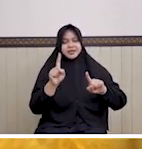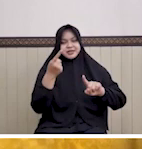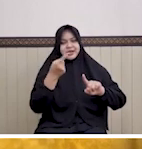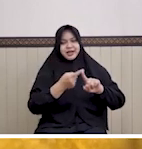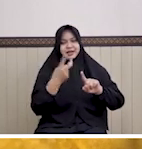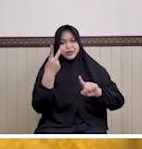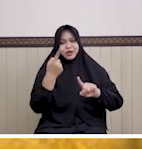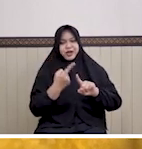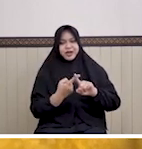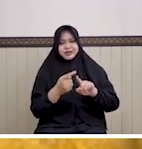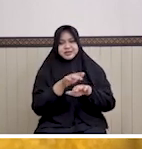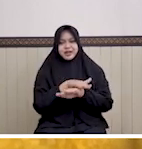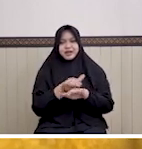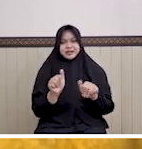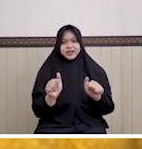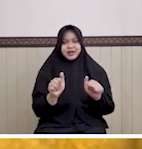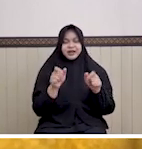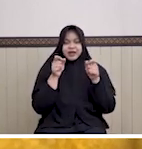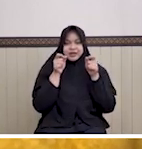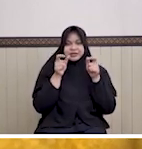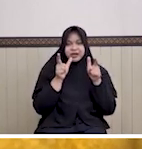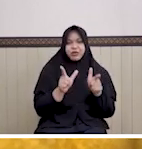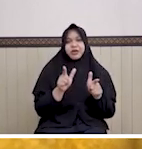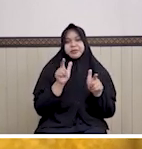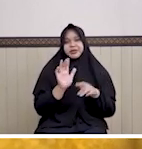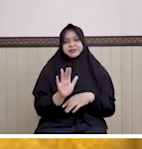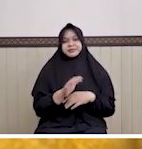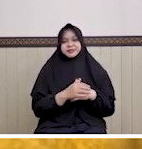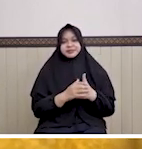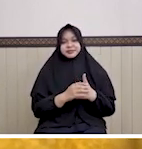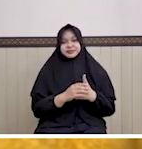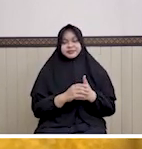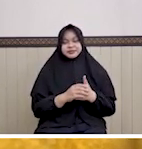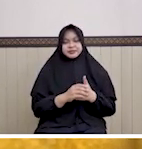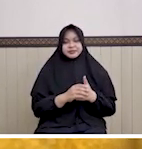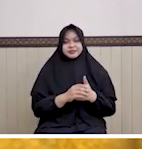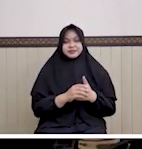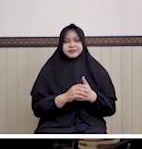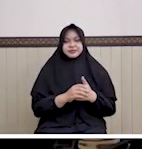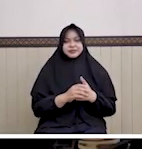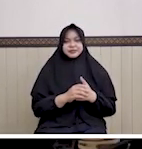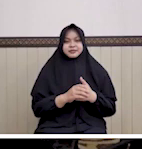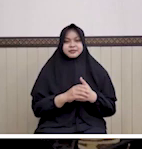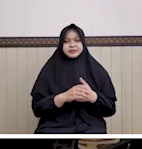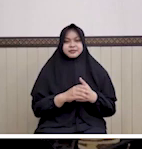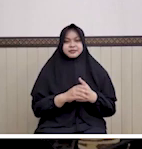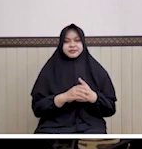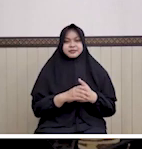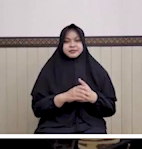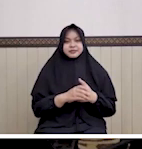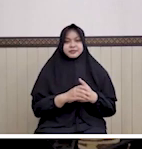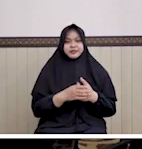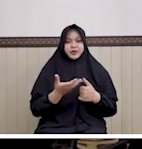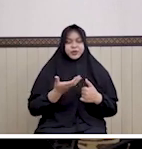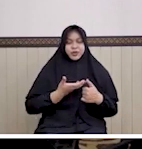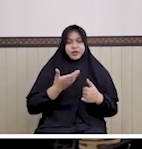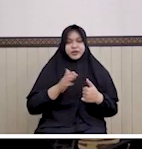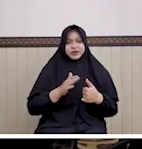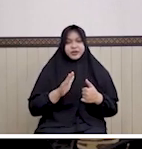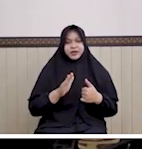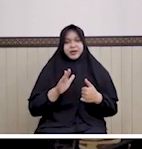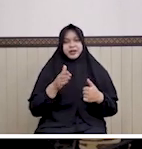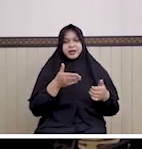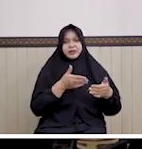kenapa jawaban itu cuma ya suka cerdaskartu aja